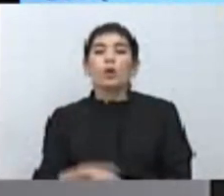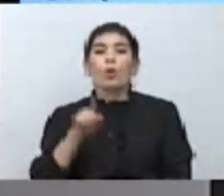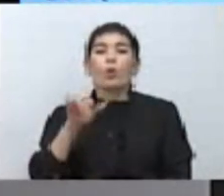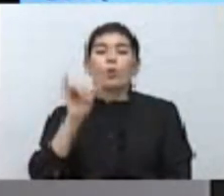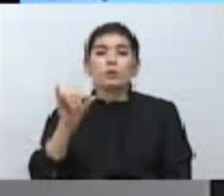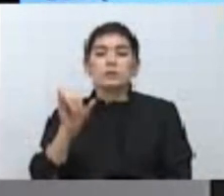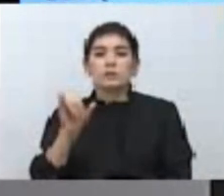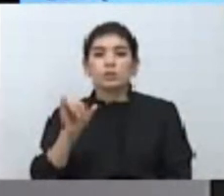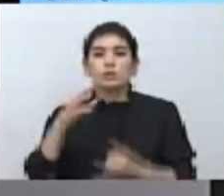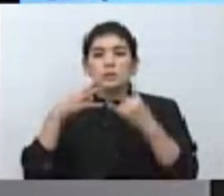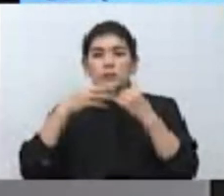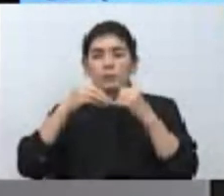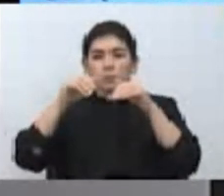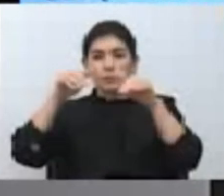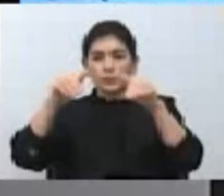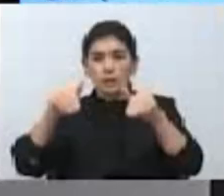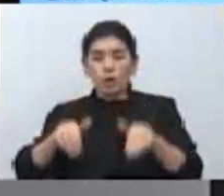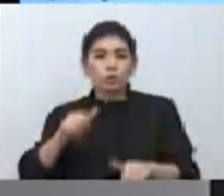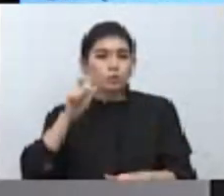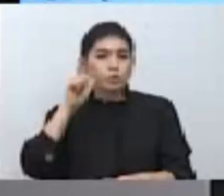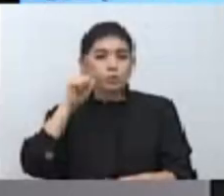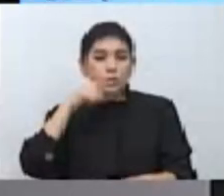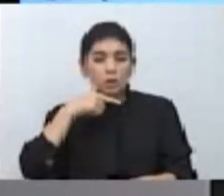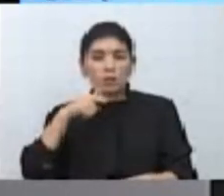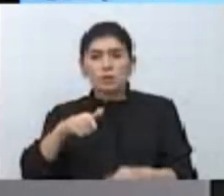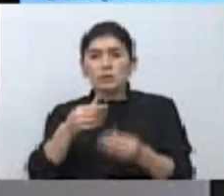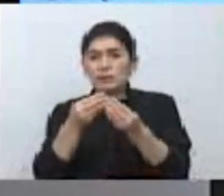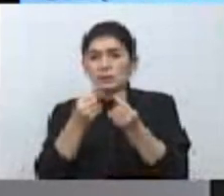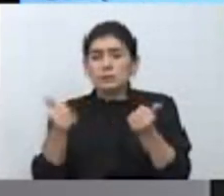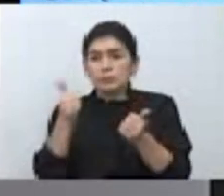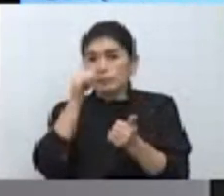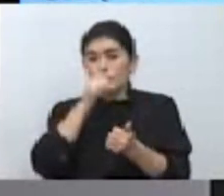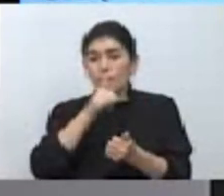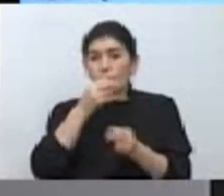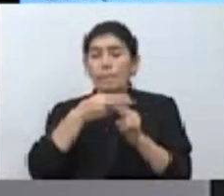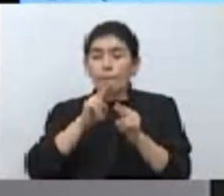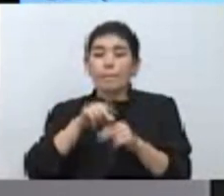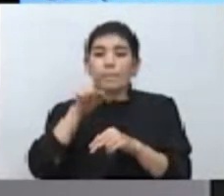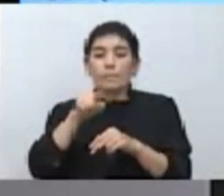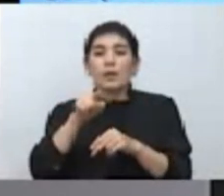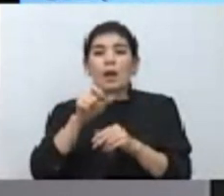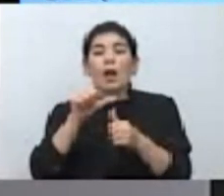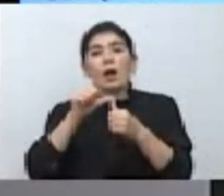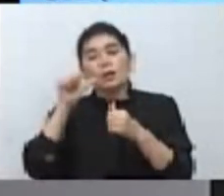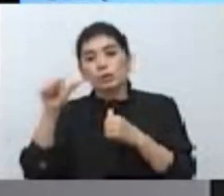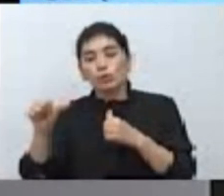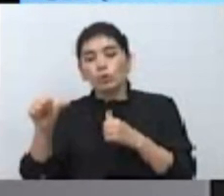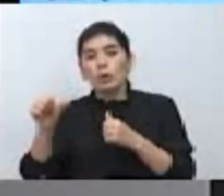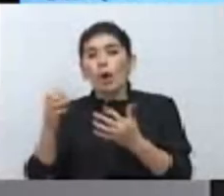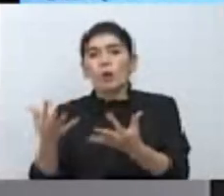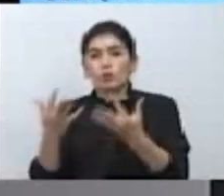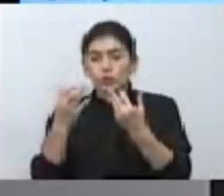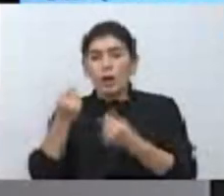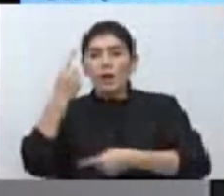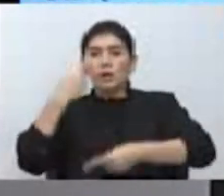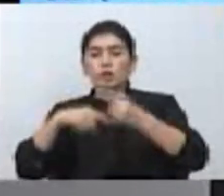Ularni yerga tushgandan keyin uzoq vaqt chirmasligi aniqlangan. Shuning uchun ham ularni alohida olib,